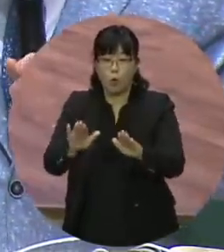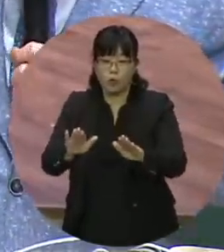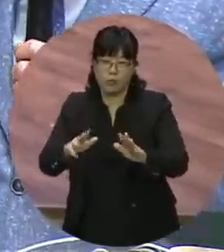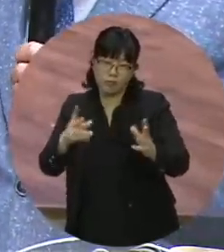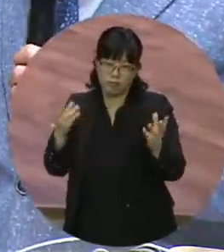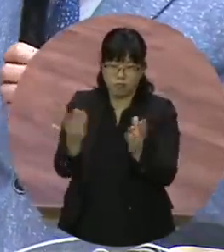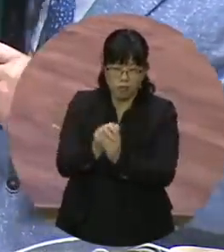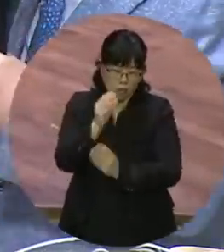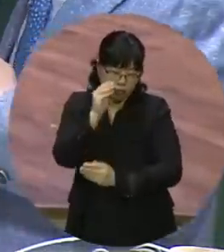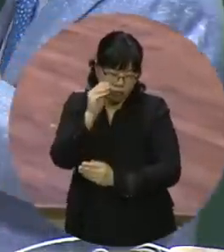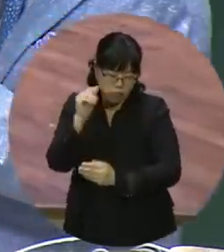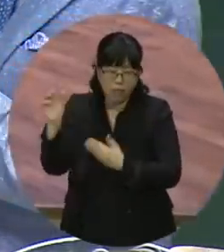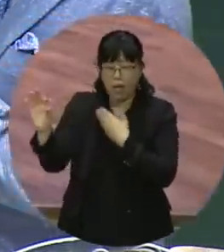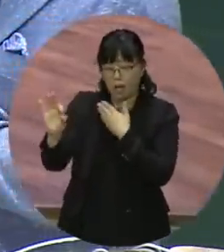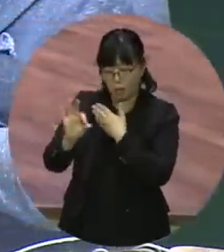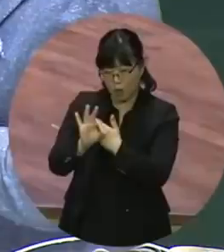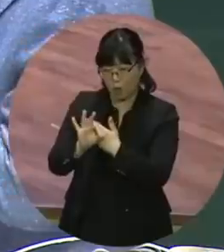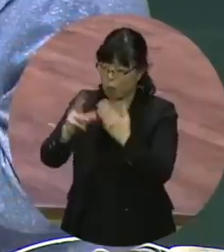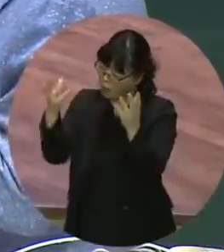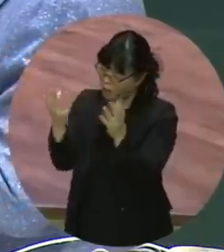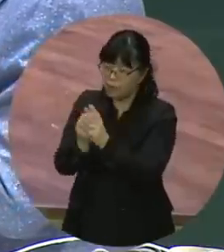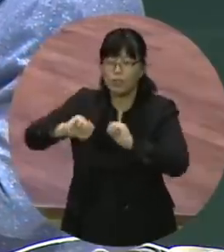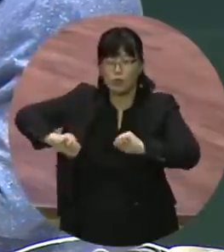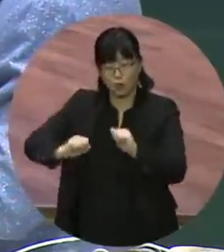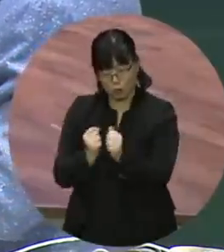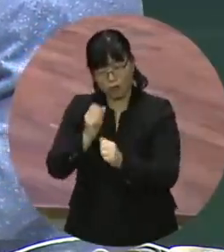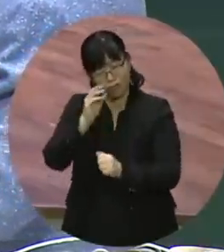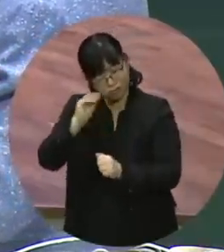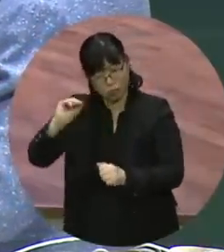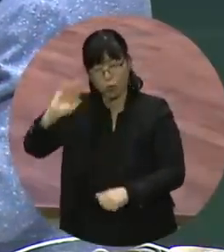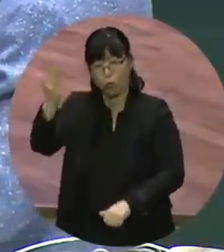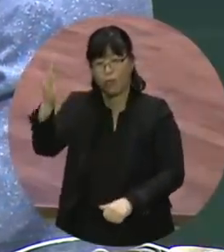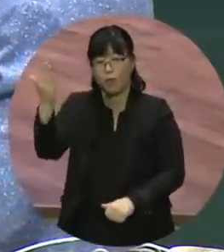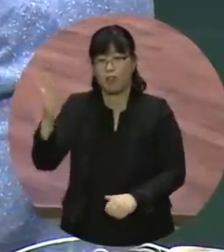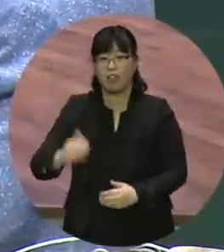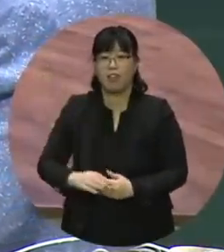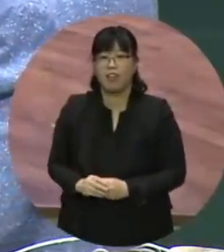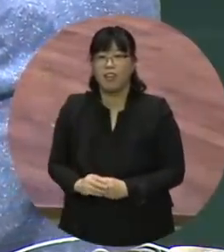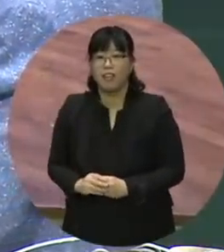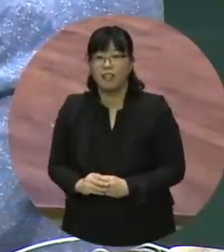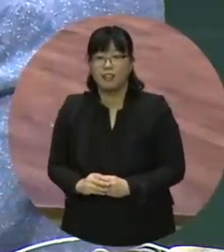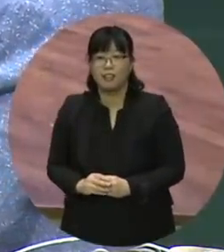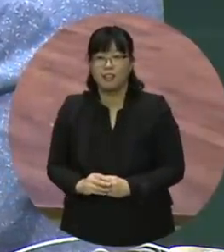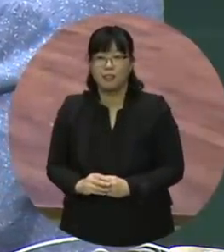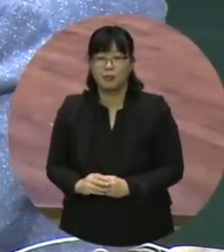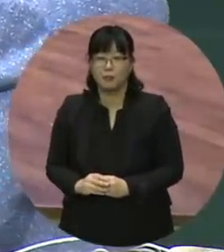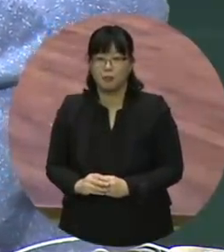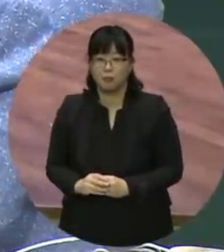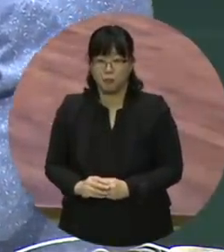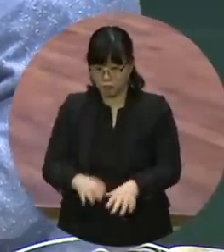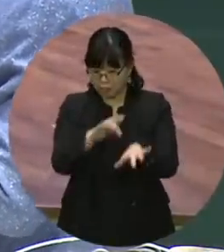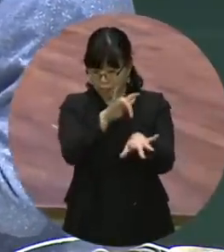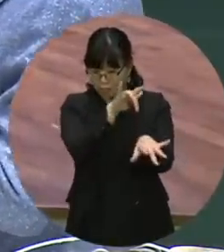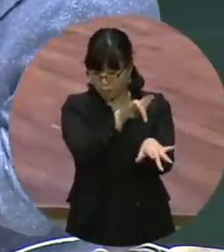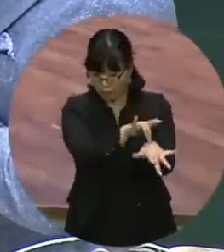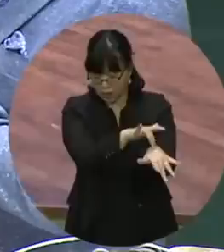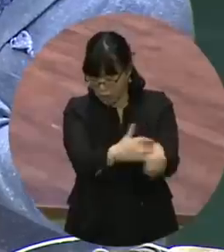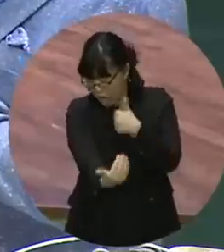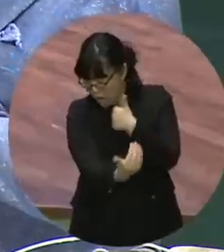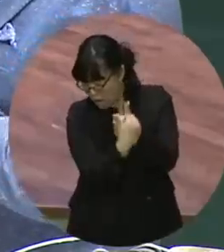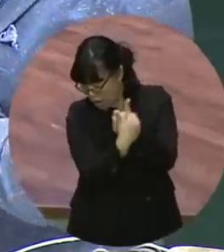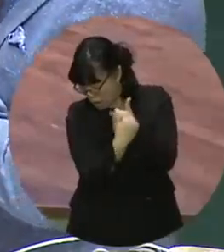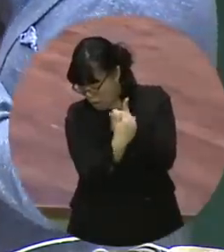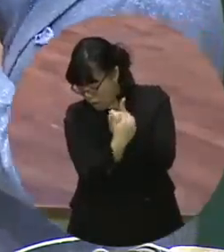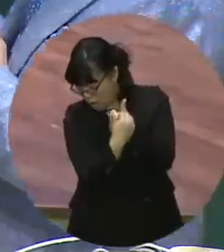견고성을 쌓는 겁니다. 이 적의 공격, 이 공격을 무력화시킬 수 있는 사단의 공격을